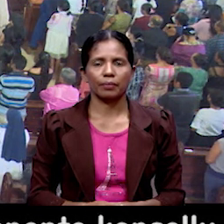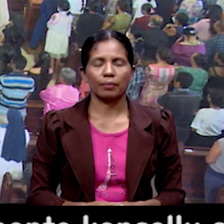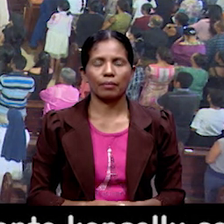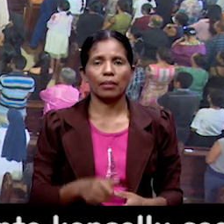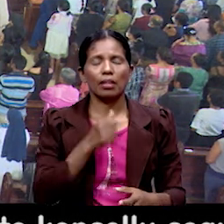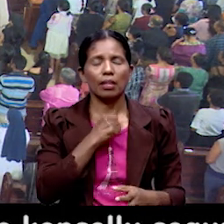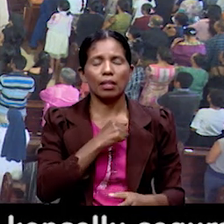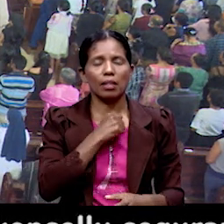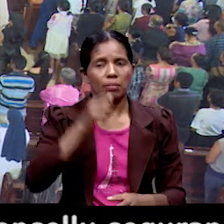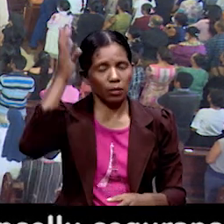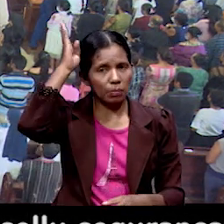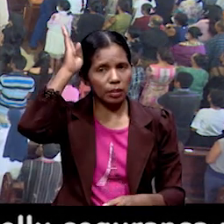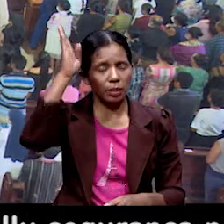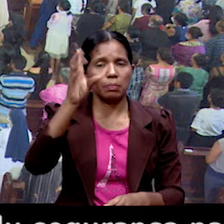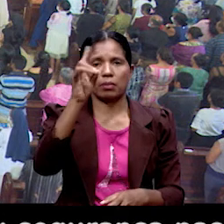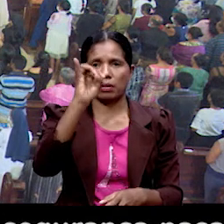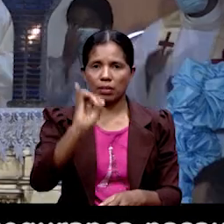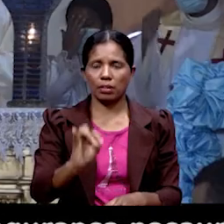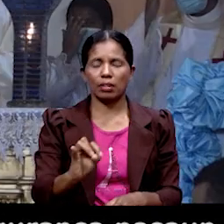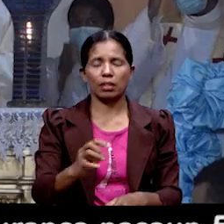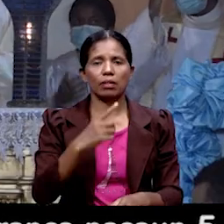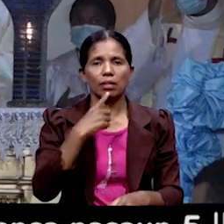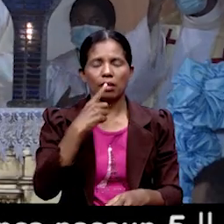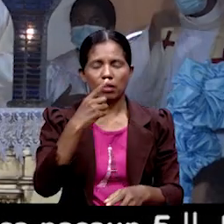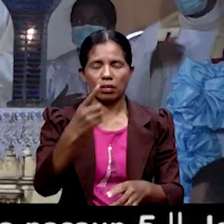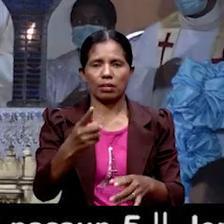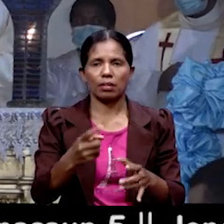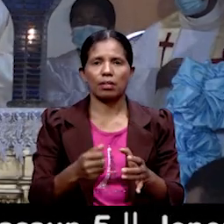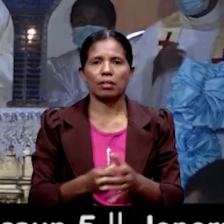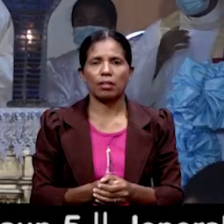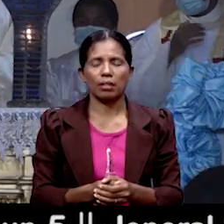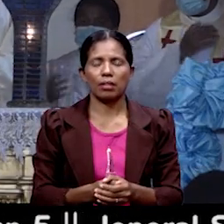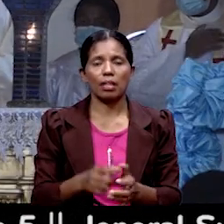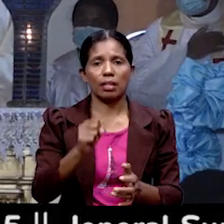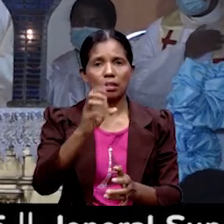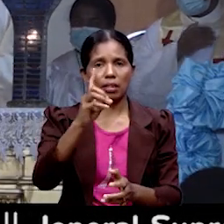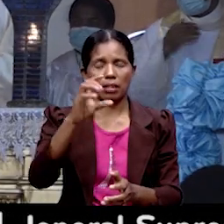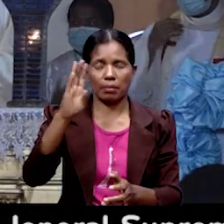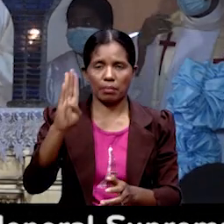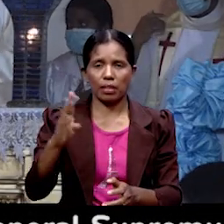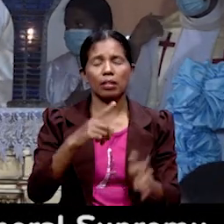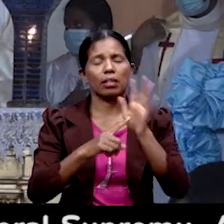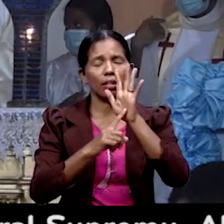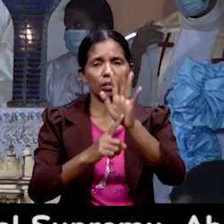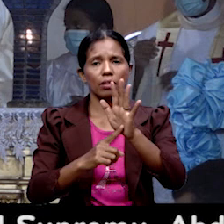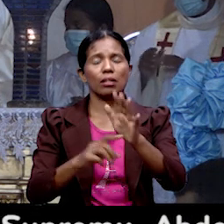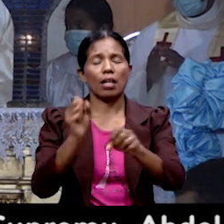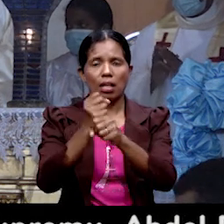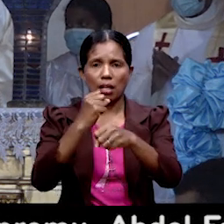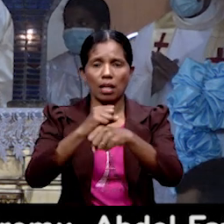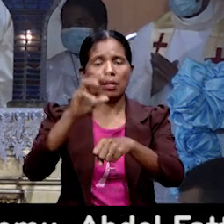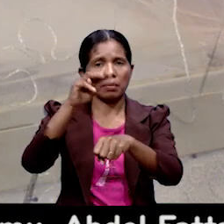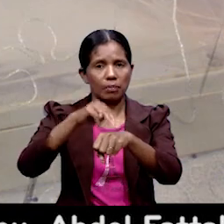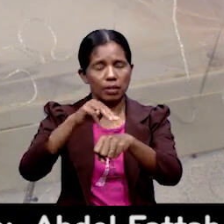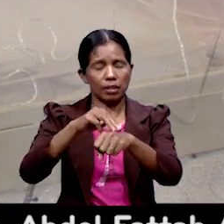Arcebispo Arquidiocese Metropolitana Dili, Dom Virgílio do Carmo da Silva, SDB, hatoli hirak ne bang hira presidi misa